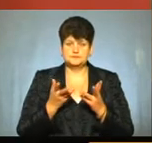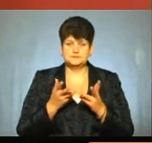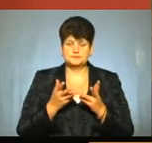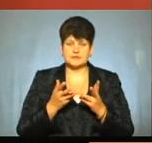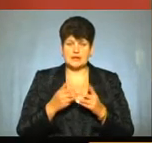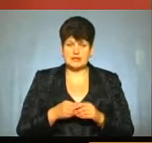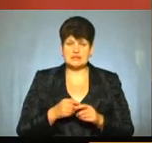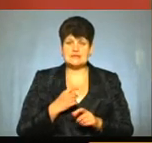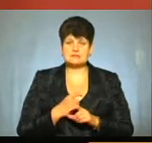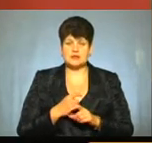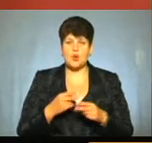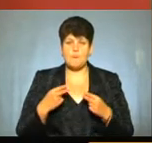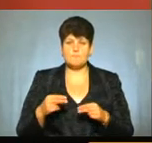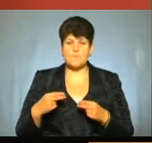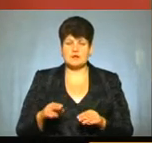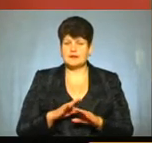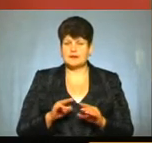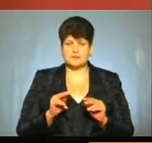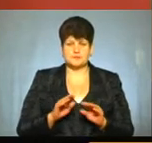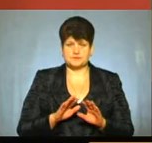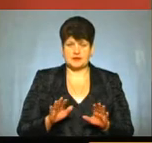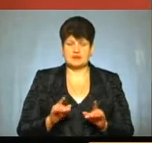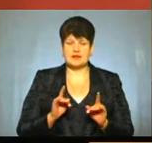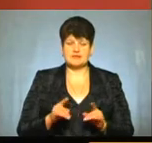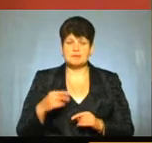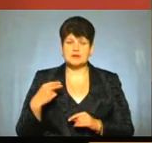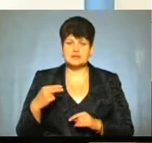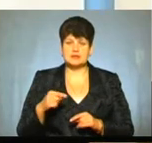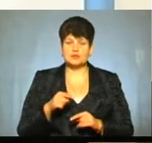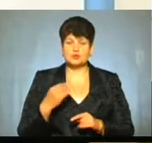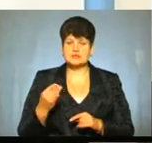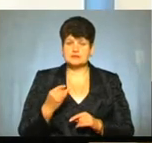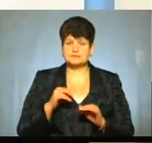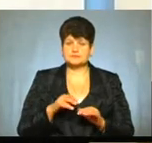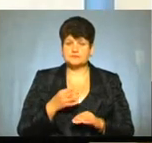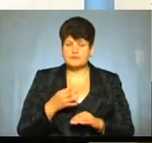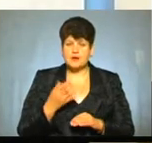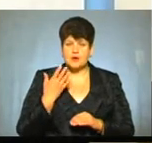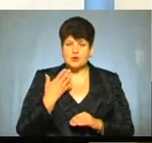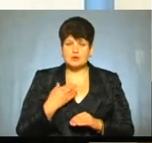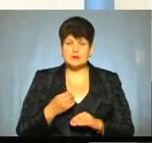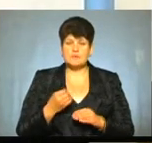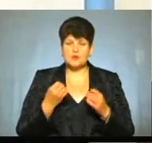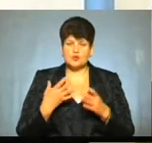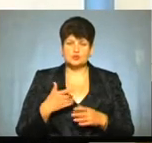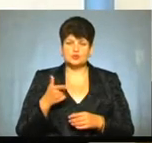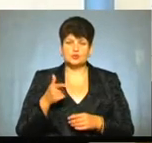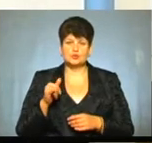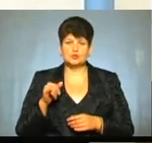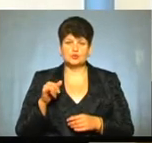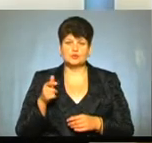велика кількість спирту продається нелегально, він навіть, президент таку цікаву річ сказав, коли ви просто в